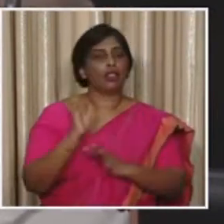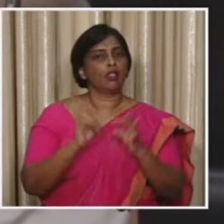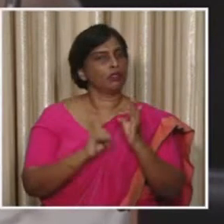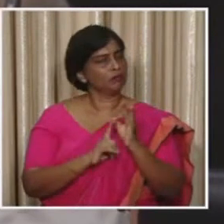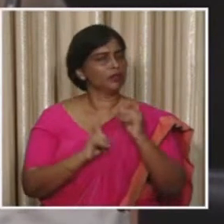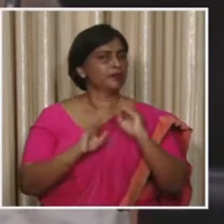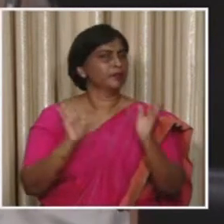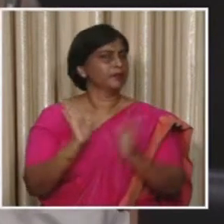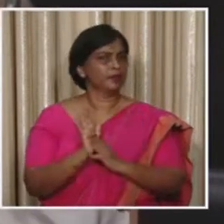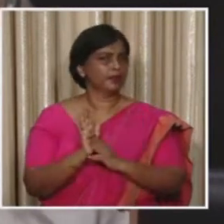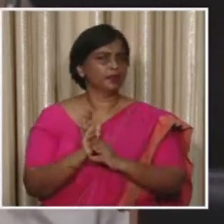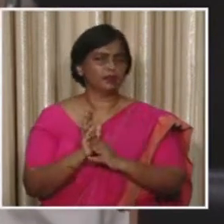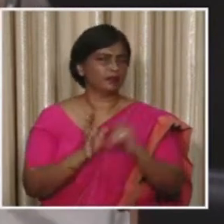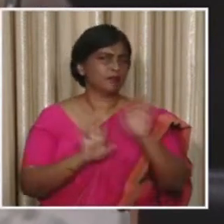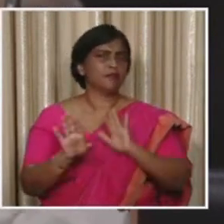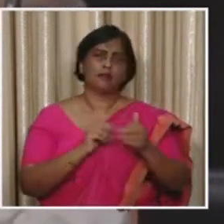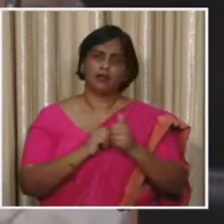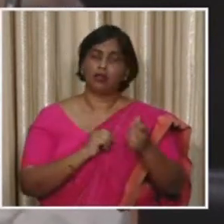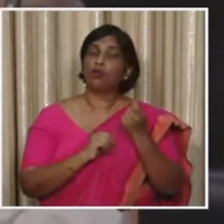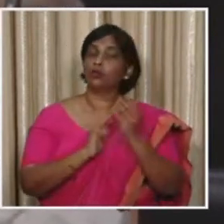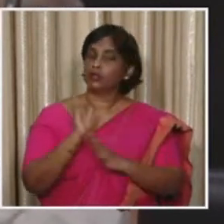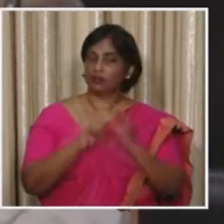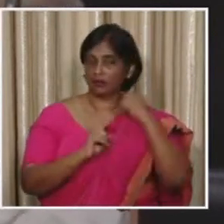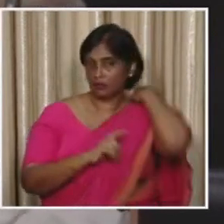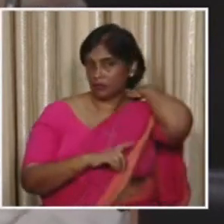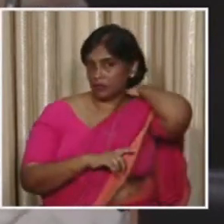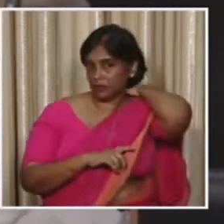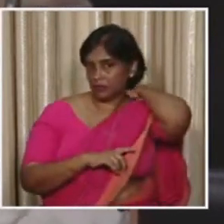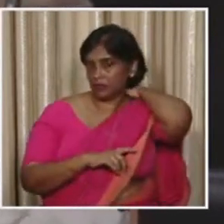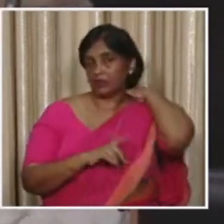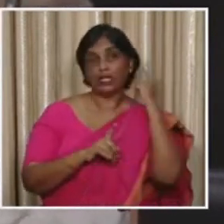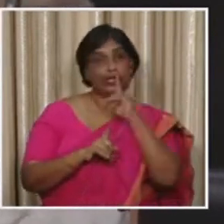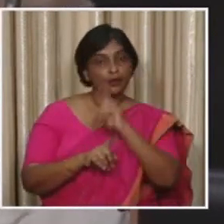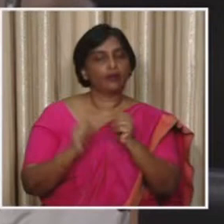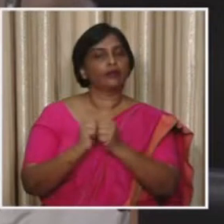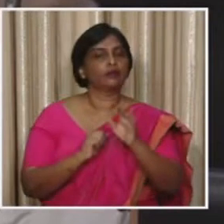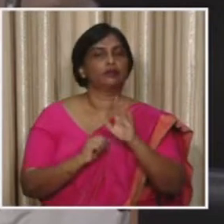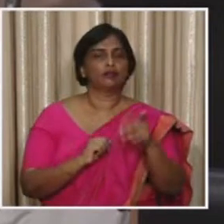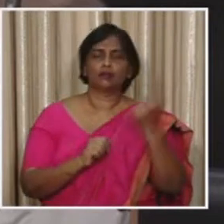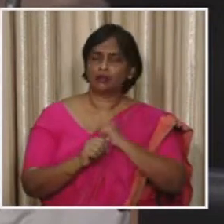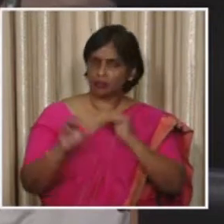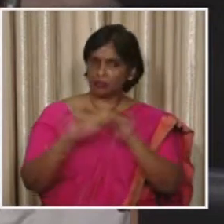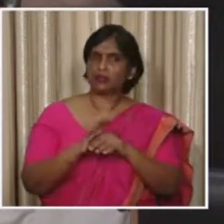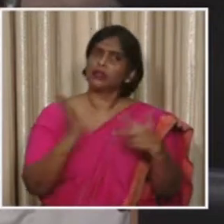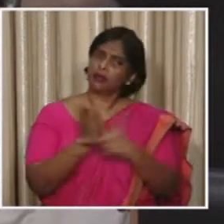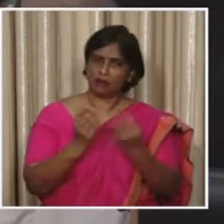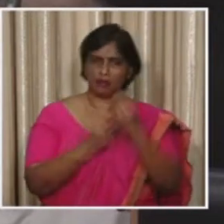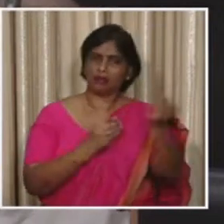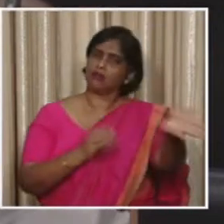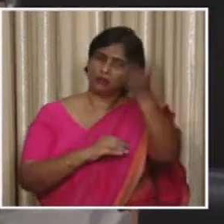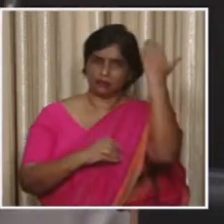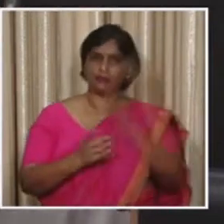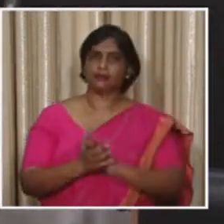අගමැති එතන පාලනය ගෙනිච්චා. මුදල් ඇමති එයා කරන කිව්වේ දේ කරා. ඉතින් ඕන්න යන්න කැමති නම් මං ටිකට් එකක් දෙන්න